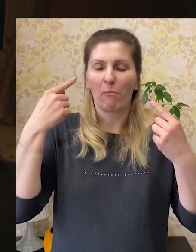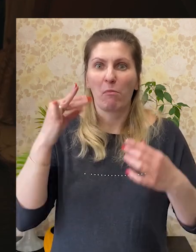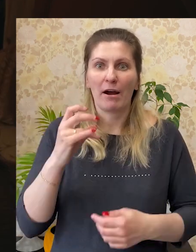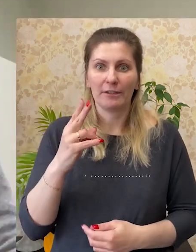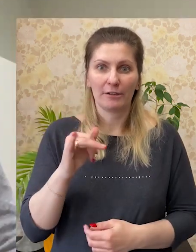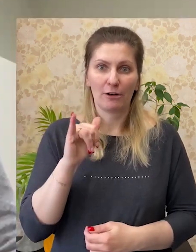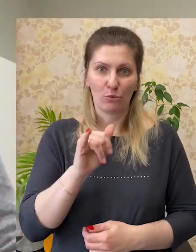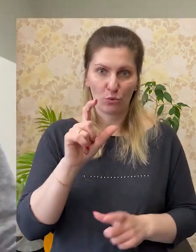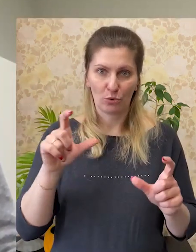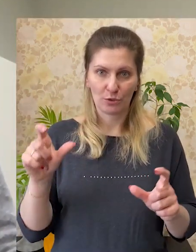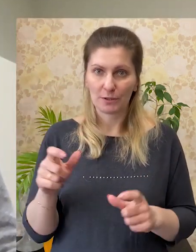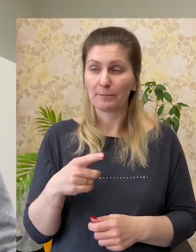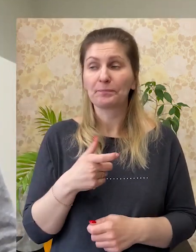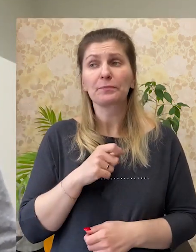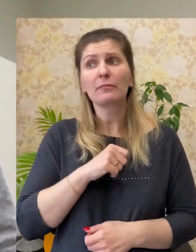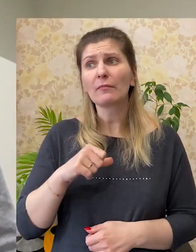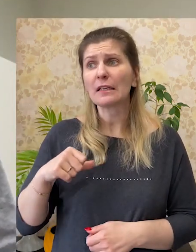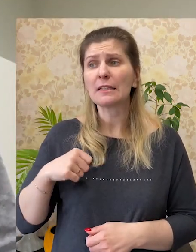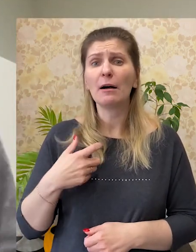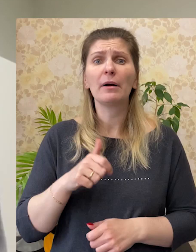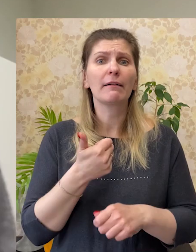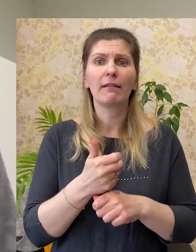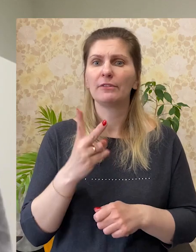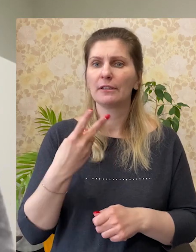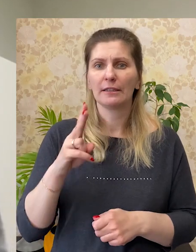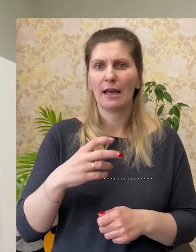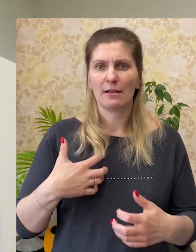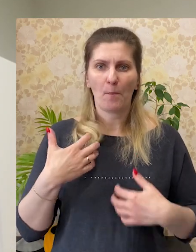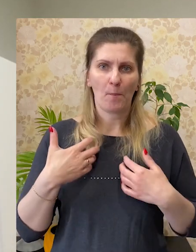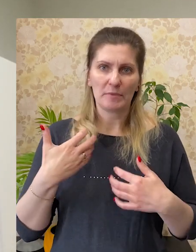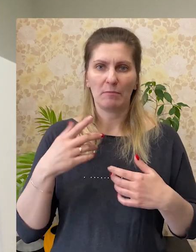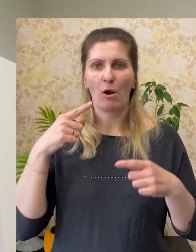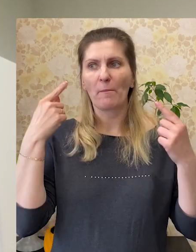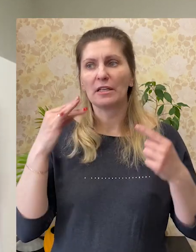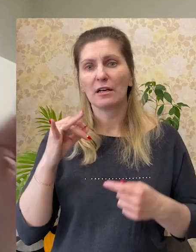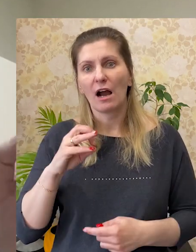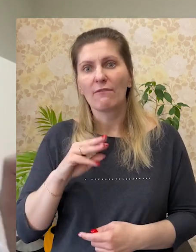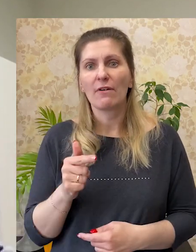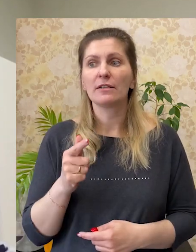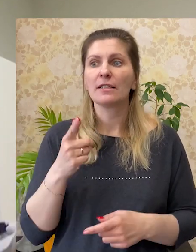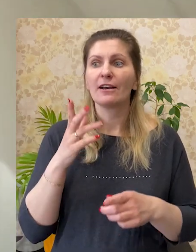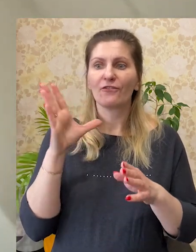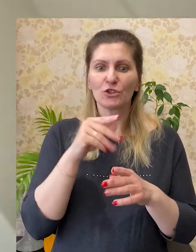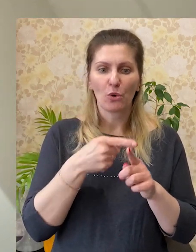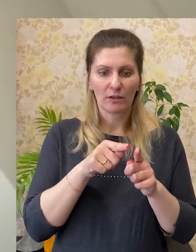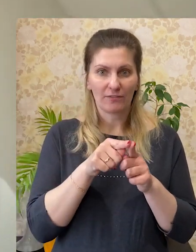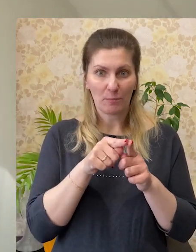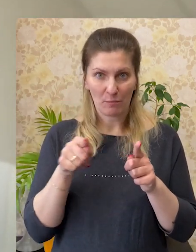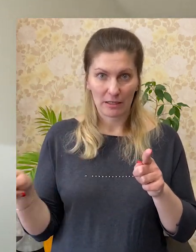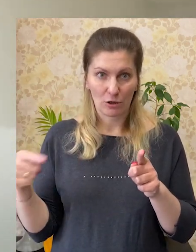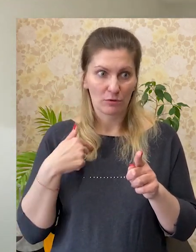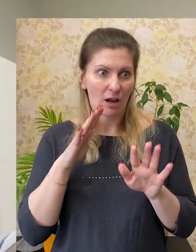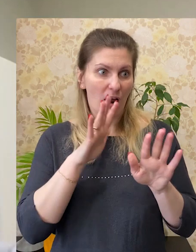нужно паниковать, это мой самый главный. То есть вот я никогда не паниковала в течение этого момента, всего этого периода, а я в нем уже,